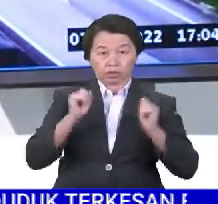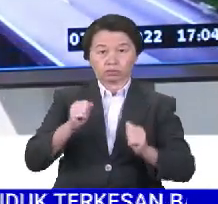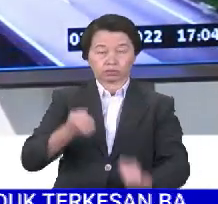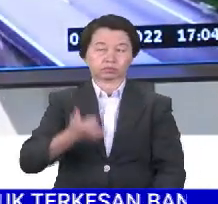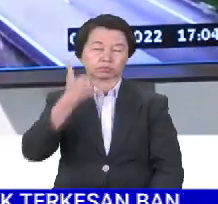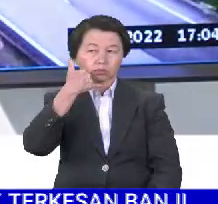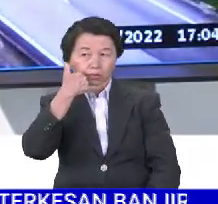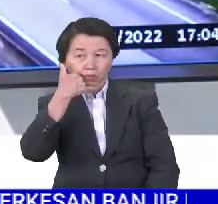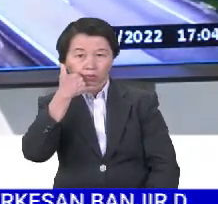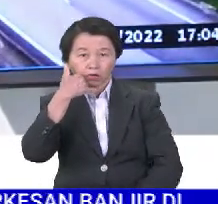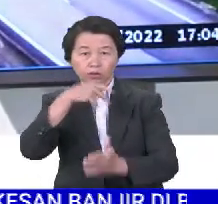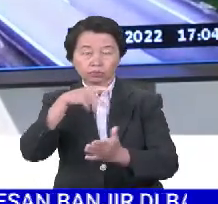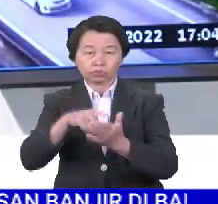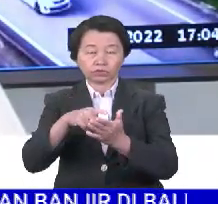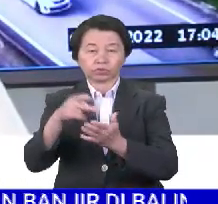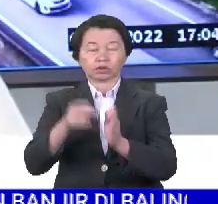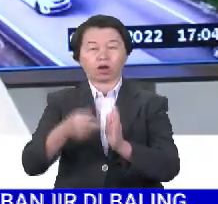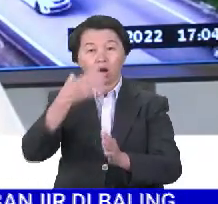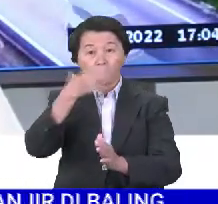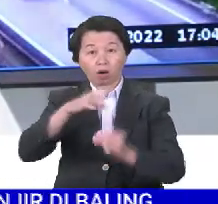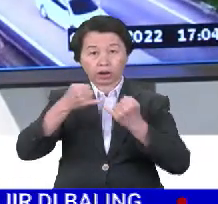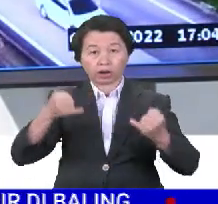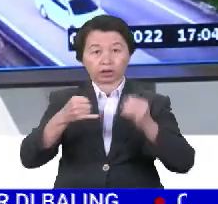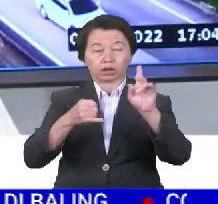menghubungi Pusat Pengurusan Trafik di hotline